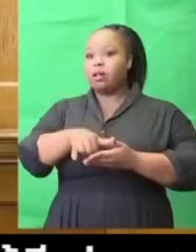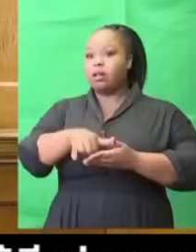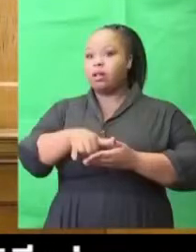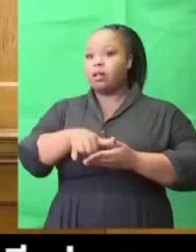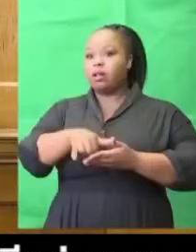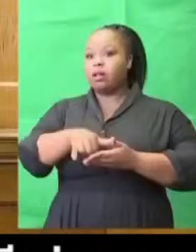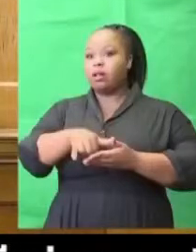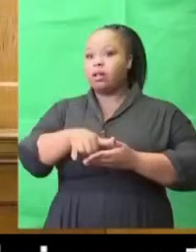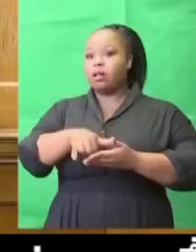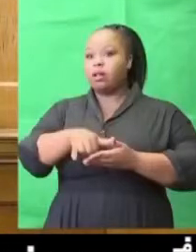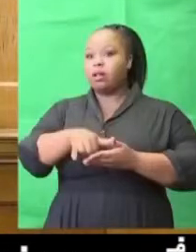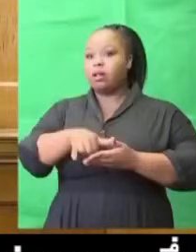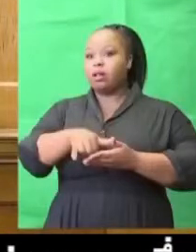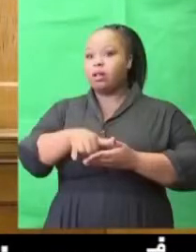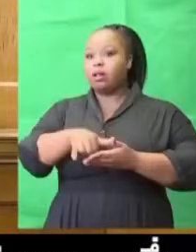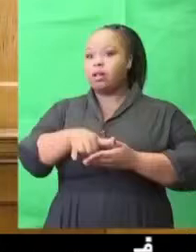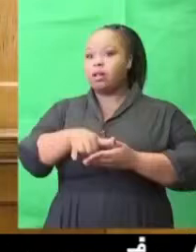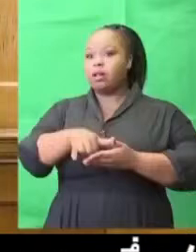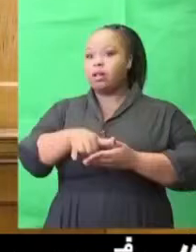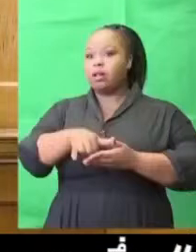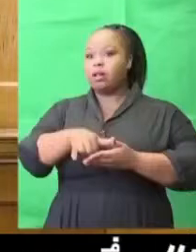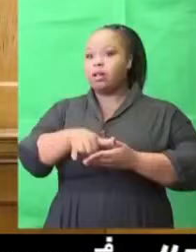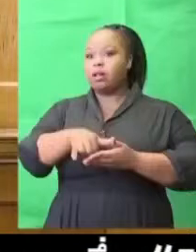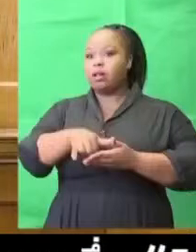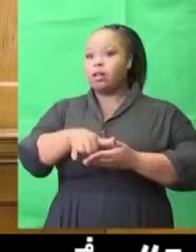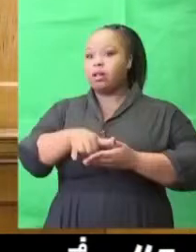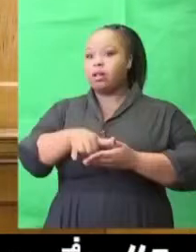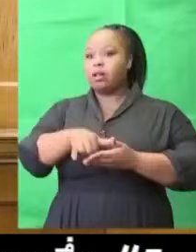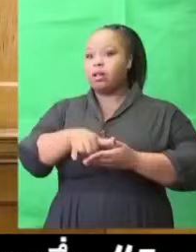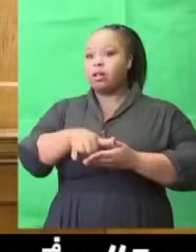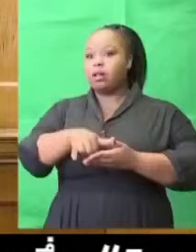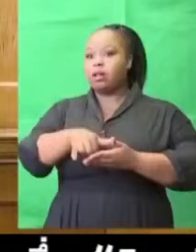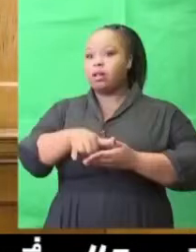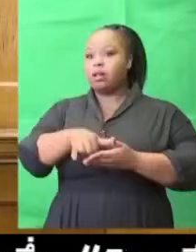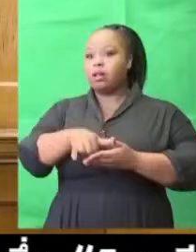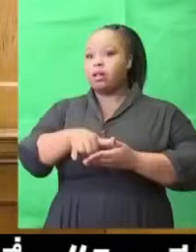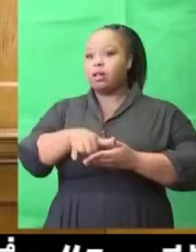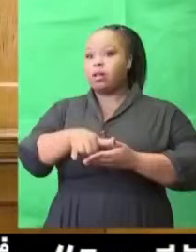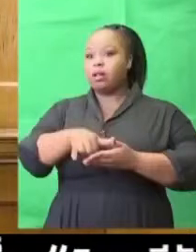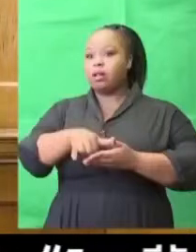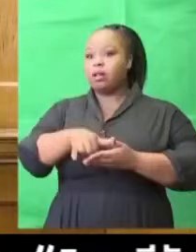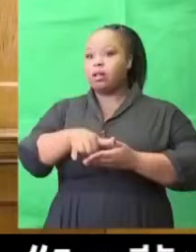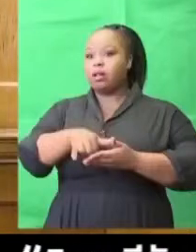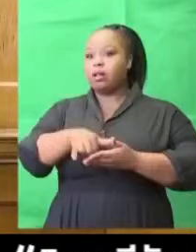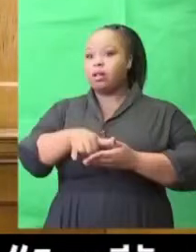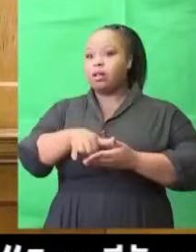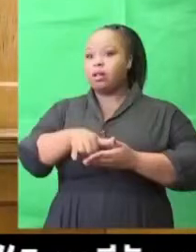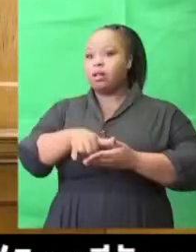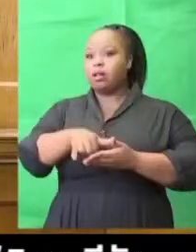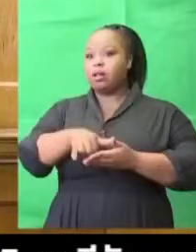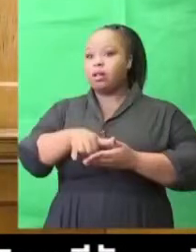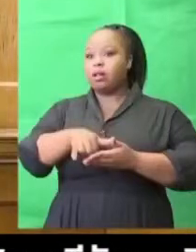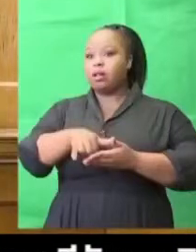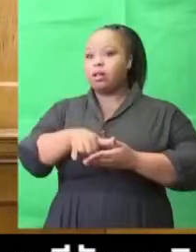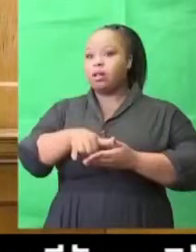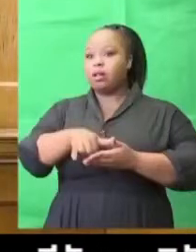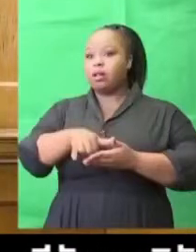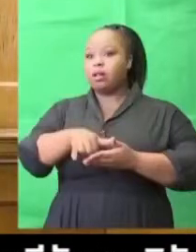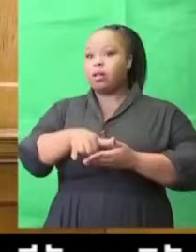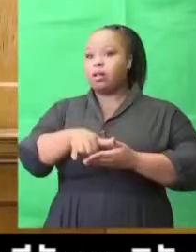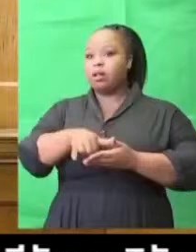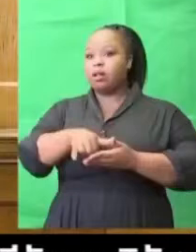ประเทศแอฟริกาใต้ครับ Serialรามาโมโฟโมซ่า Serialรามาโฟซา